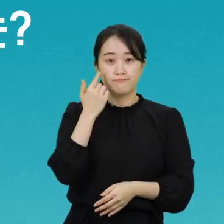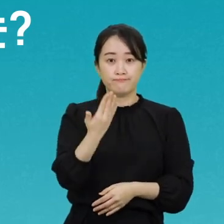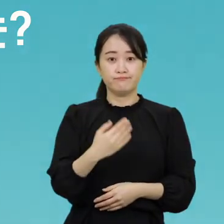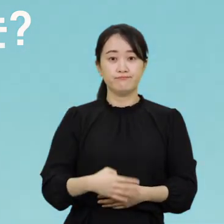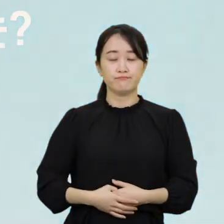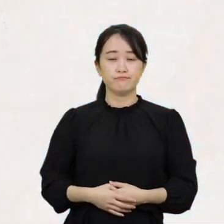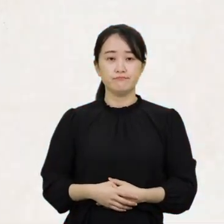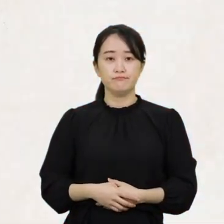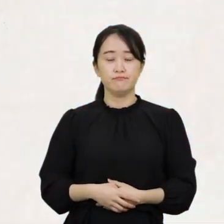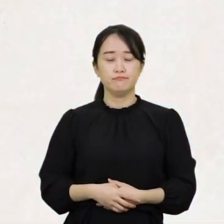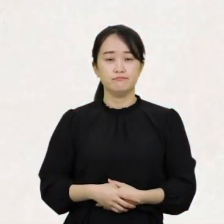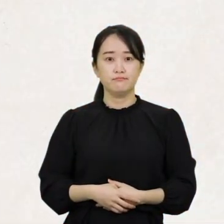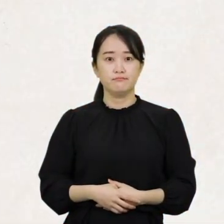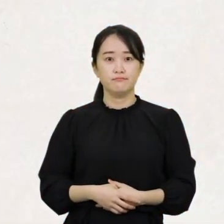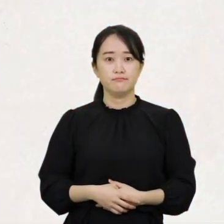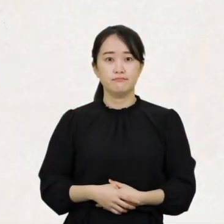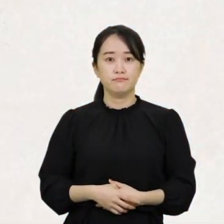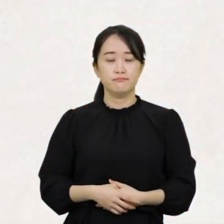있나요?